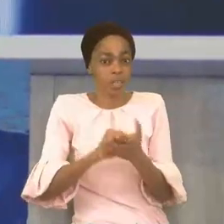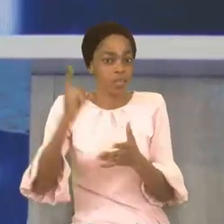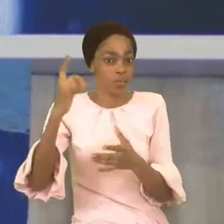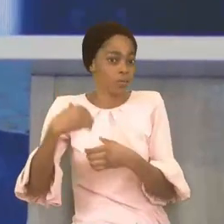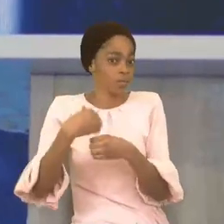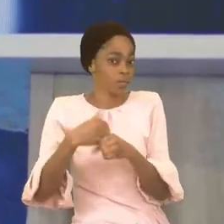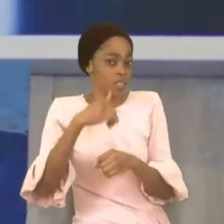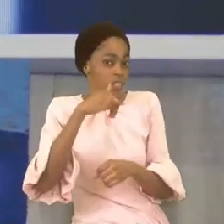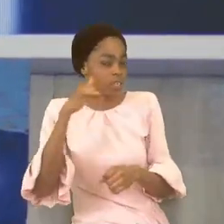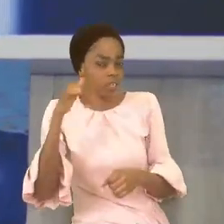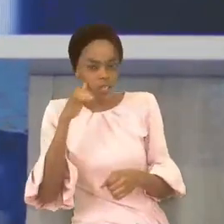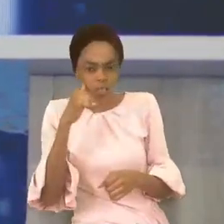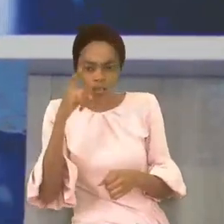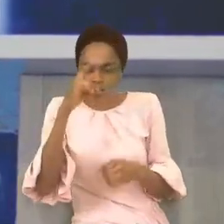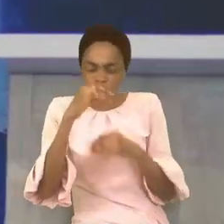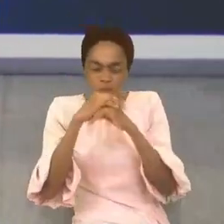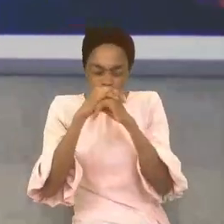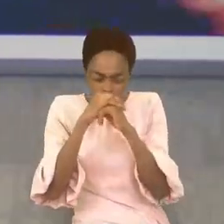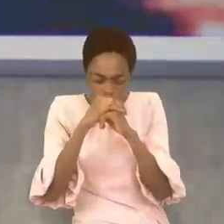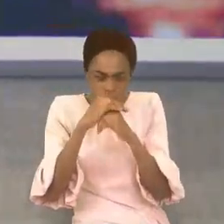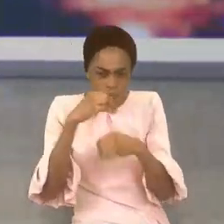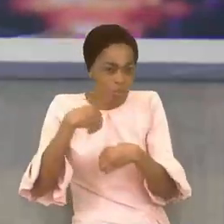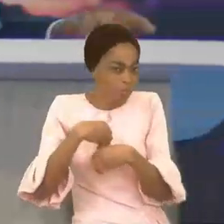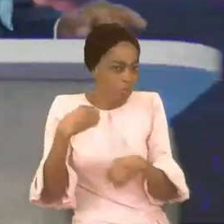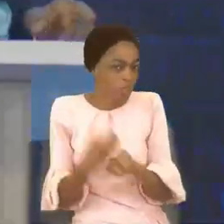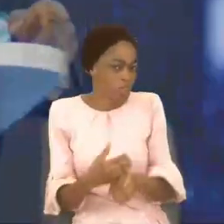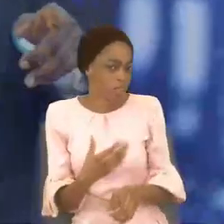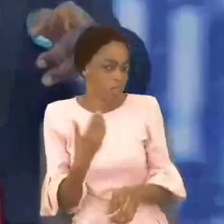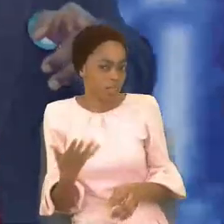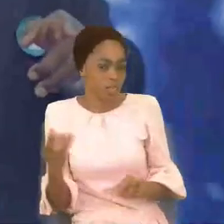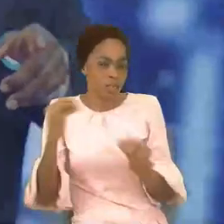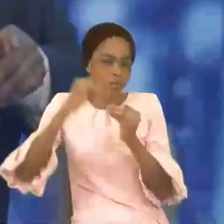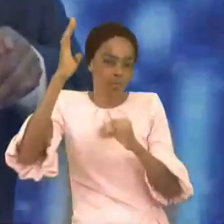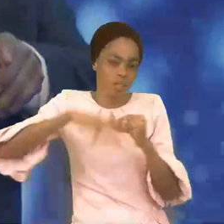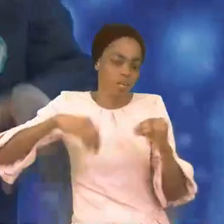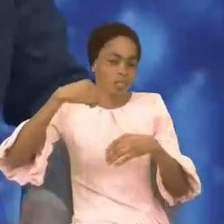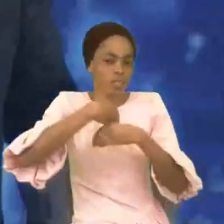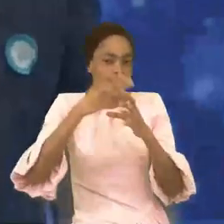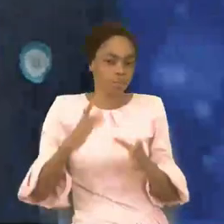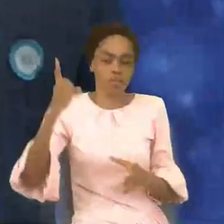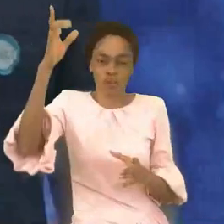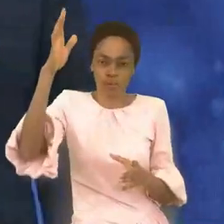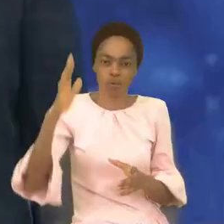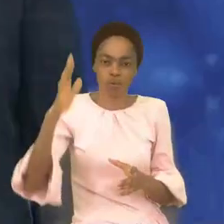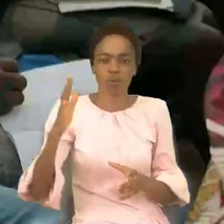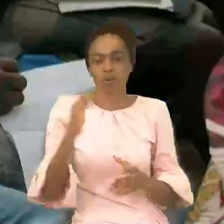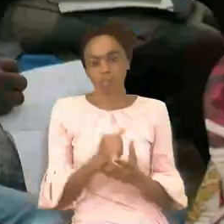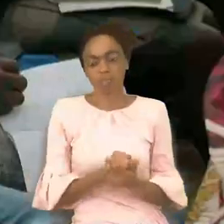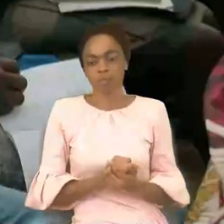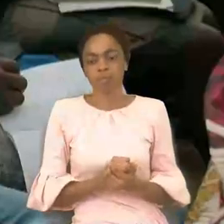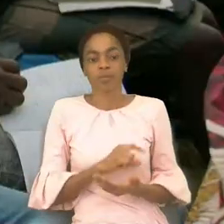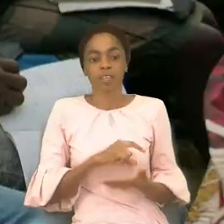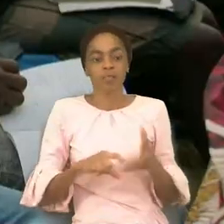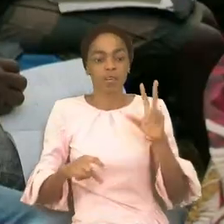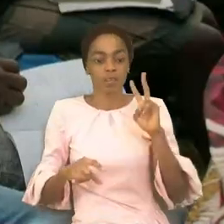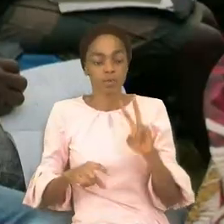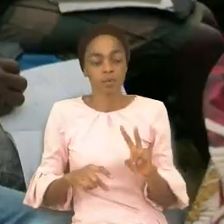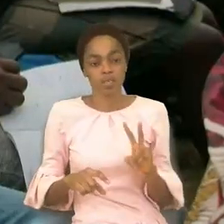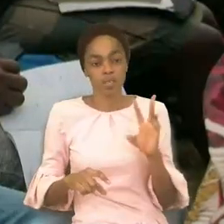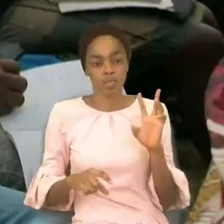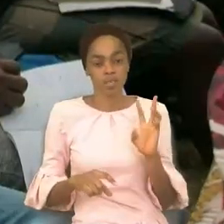Ils ont adoré la créature plus que le créateur qui est béni éternellement. Verset 26.